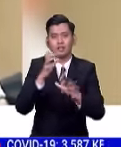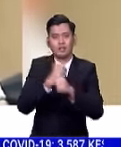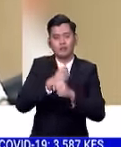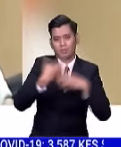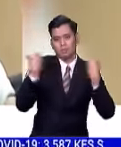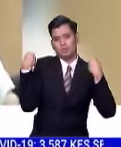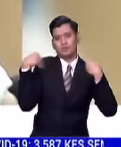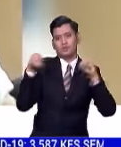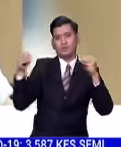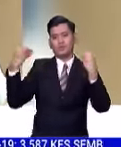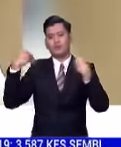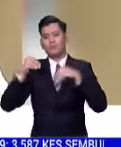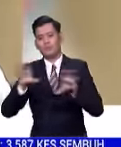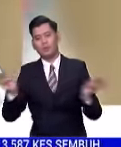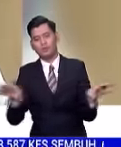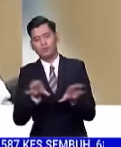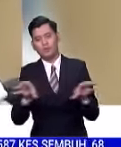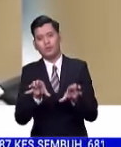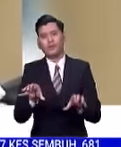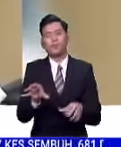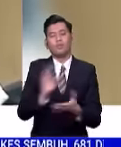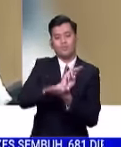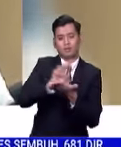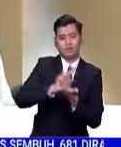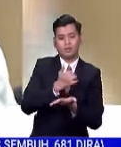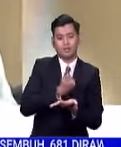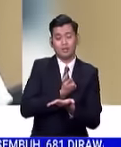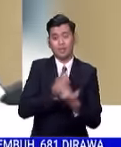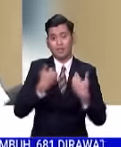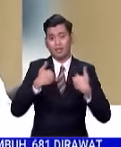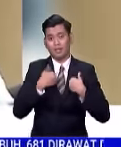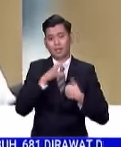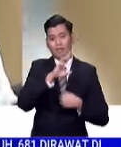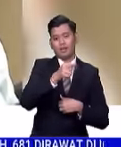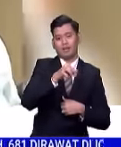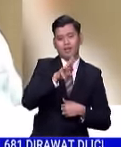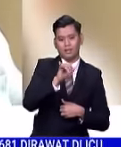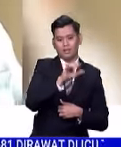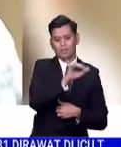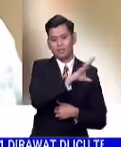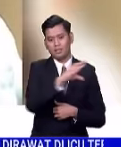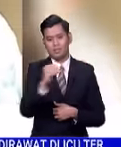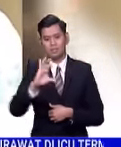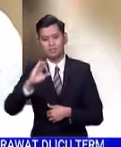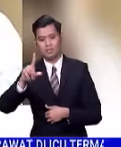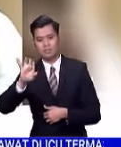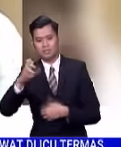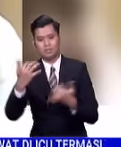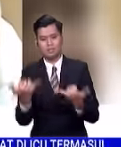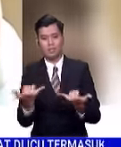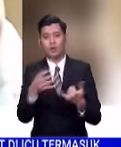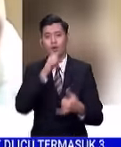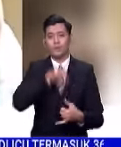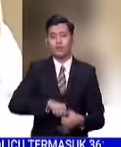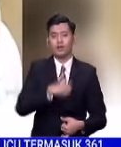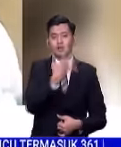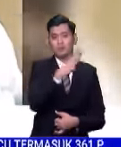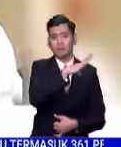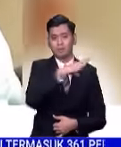NFT berpeluang mencipta video parody sendiri dengan penampilan khas Harry dan Charlie yang kini berusia 15 dan 17